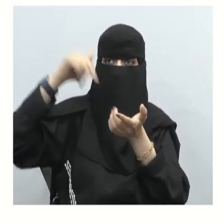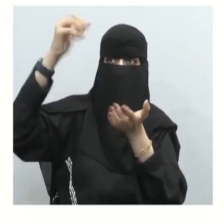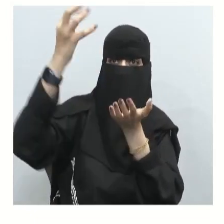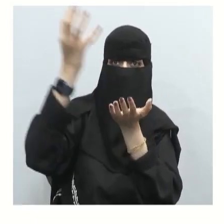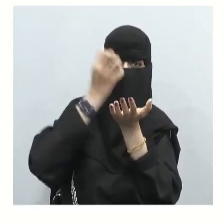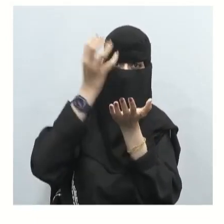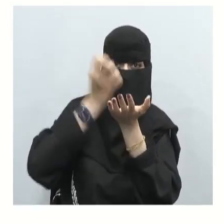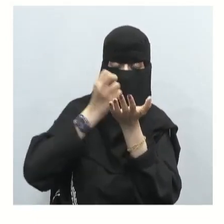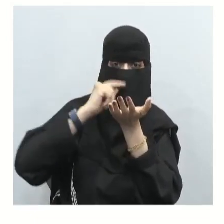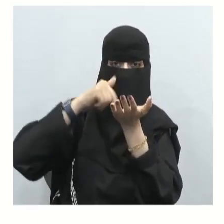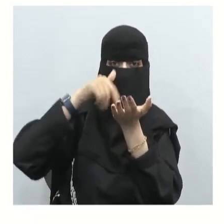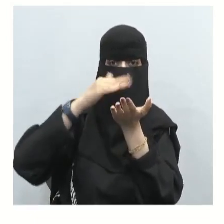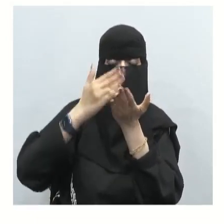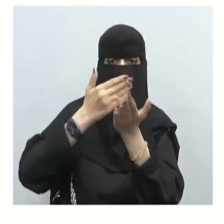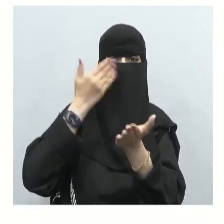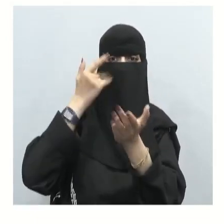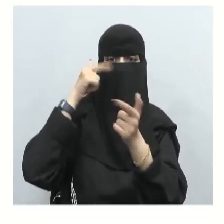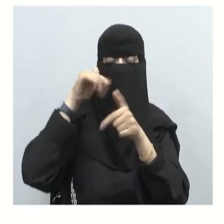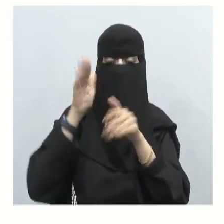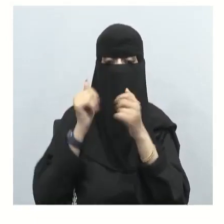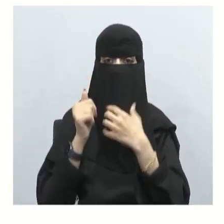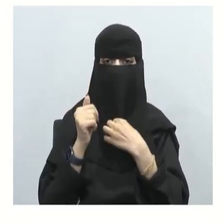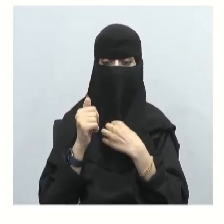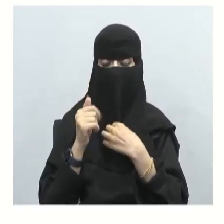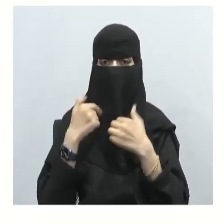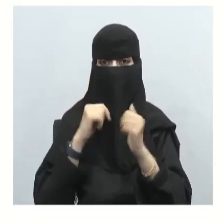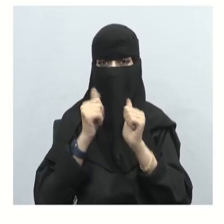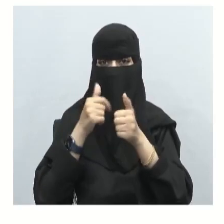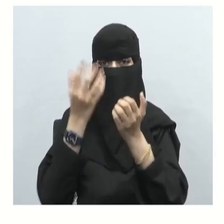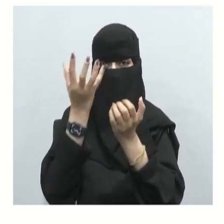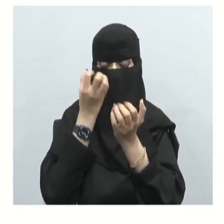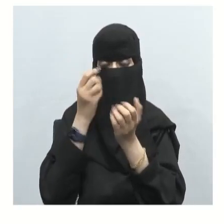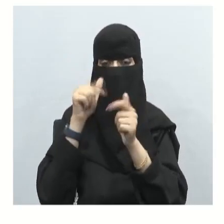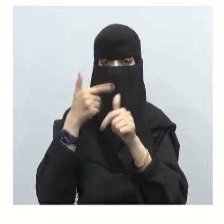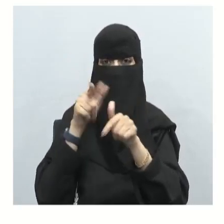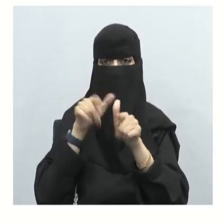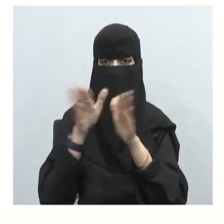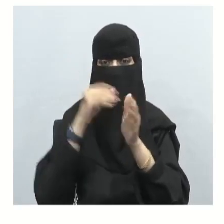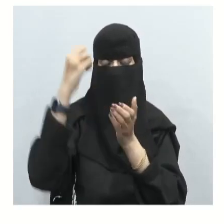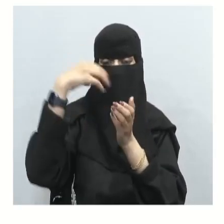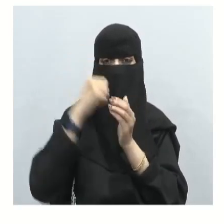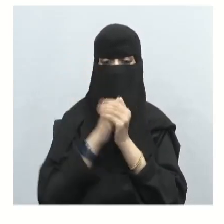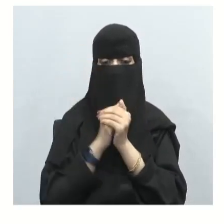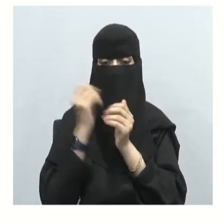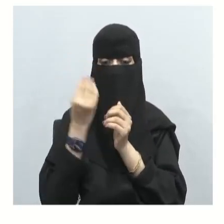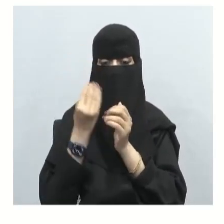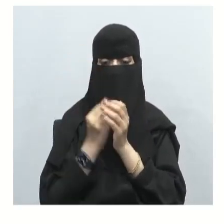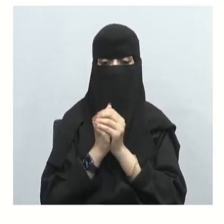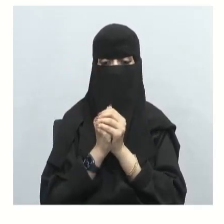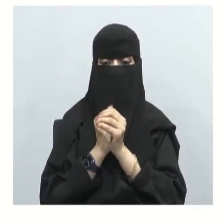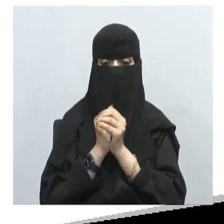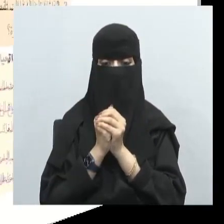الضوء بسهوله لان في السيارات عدت سطوح لامعه تستطيع ان تستقطب لي الضوء بسهوله